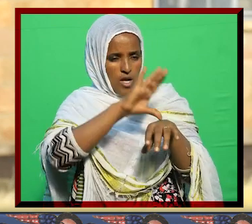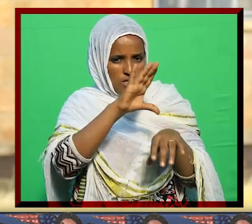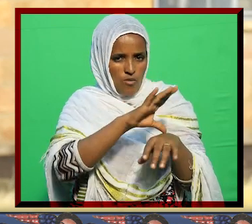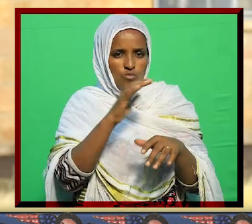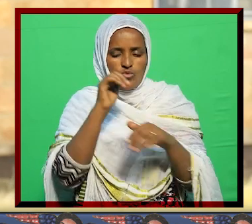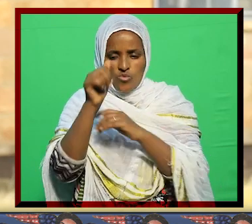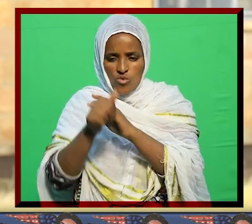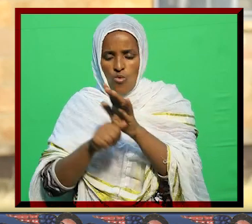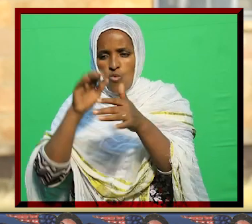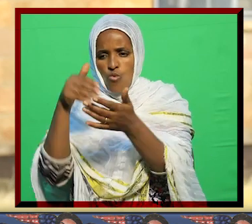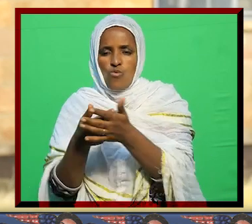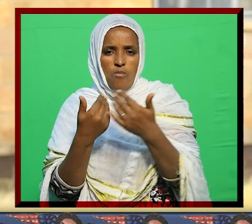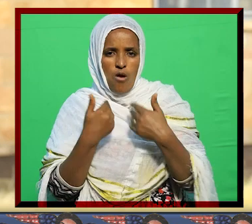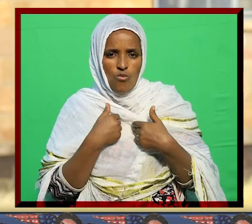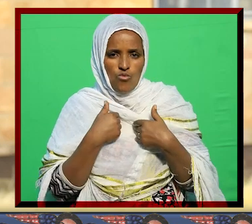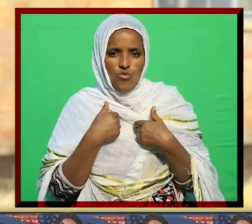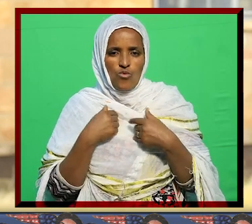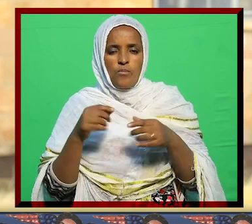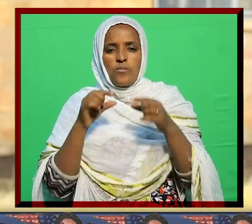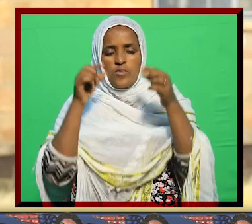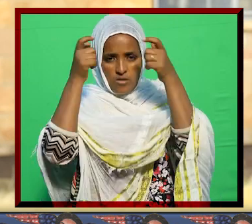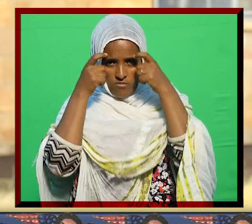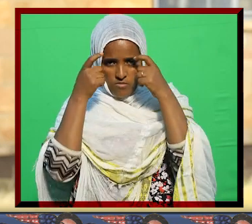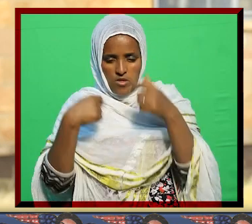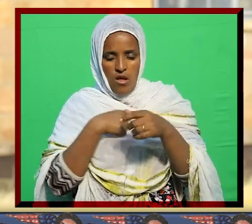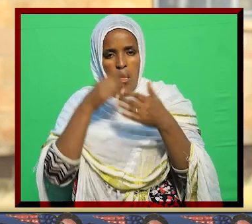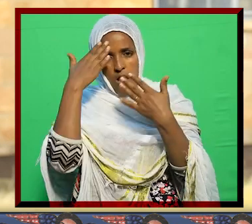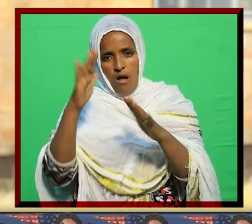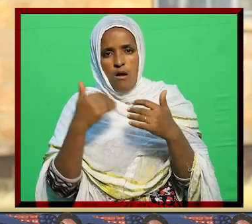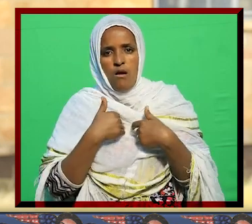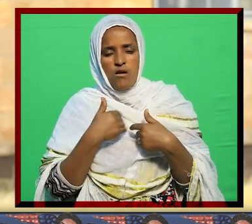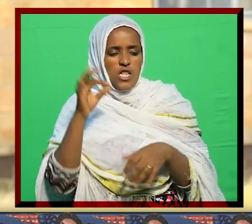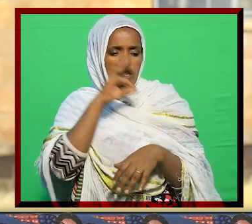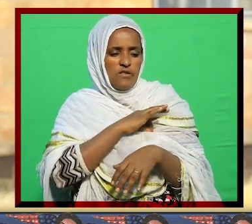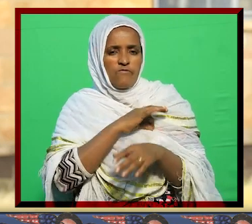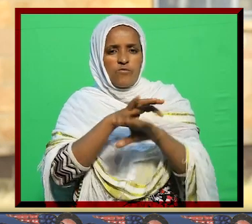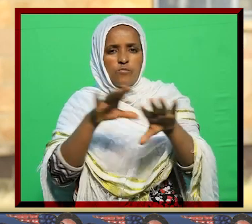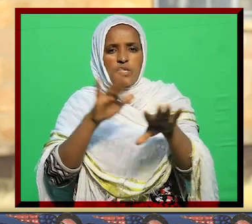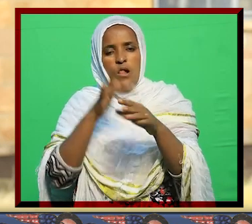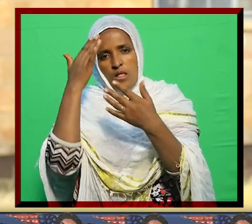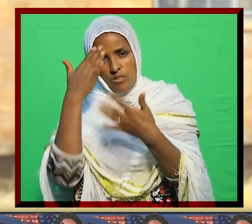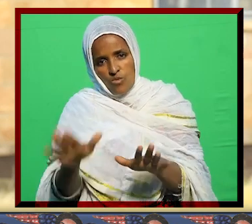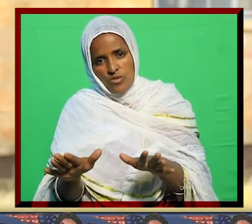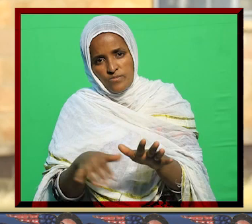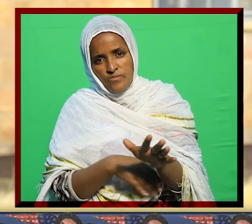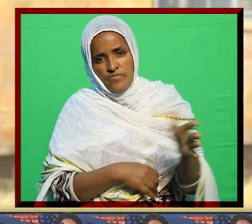በየገዳማቱ ስውራኑ ግሁሳኑ አሉ መነኮሳትም ቢሆን እኛ ማናቃቸው አሉ ሲጀመር ትሩፋት አትታወቅም በመድር ላይ